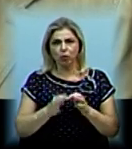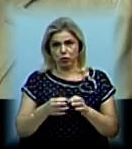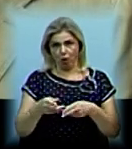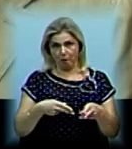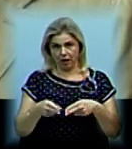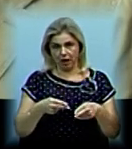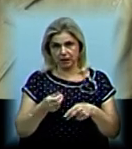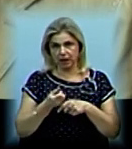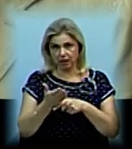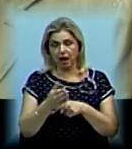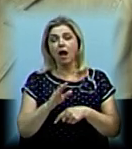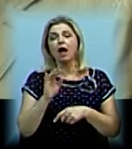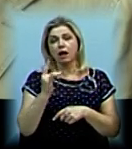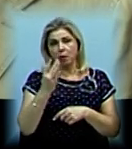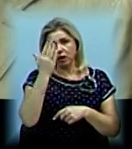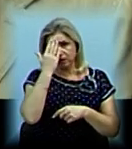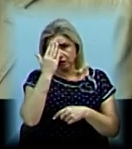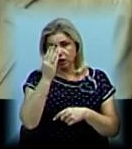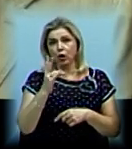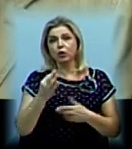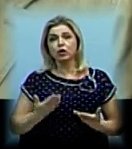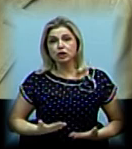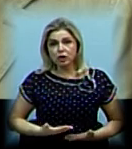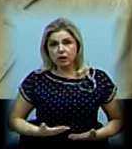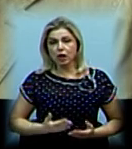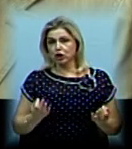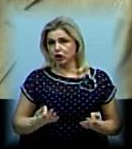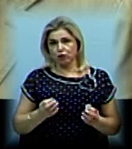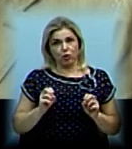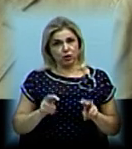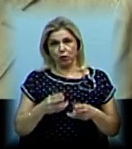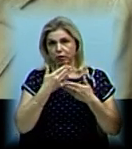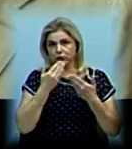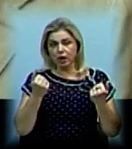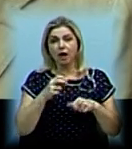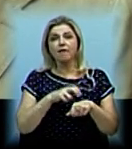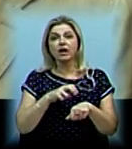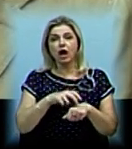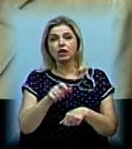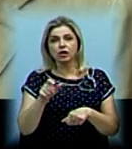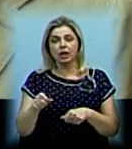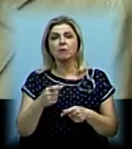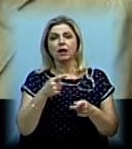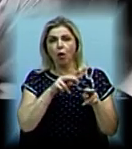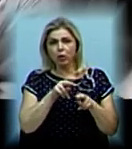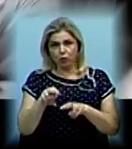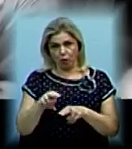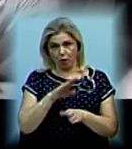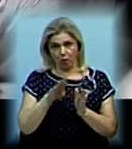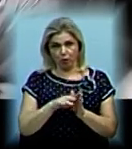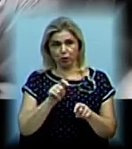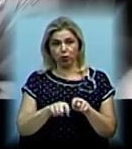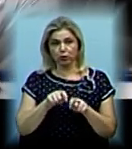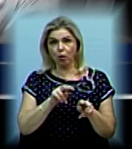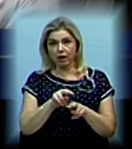операцій. Дитина у свідомості, життю, нічого не загрожує. Медики тримають ситуацію під контролем. Я